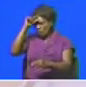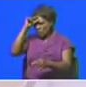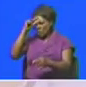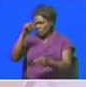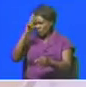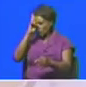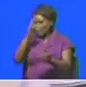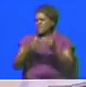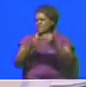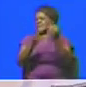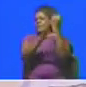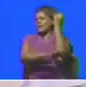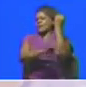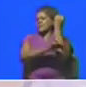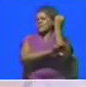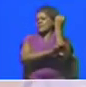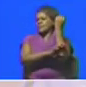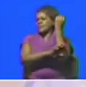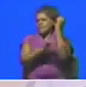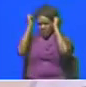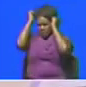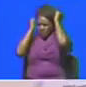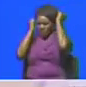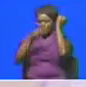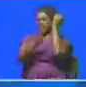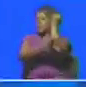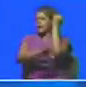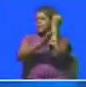Imekuwa inji ya kijeshi.